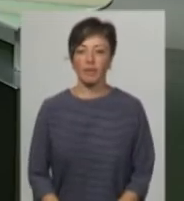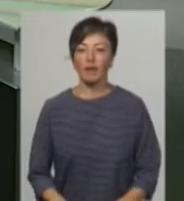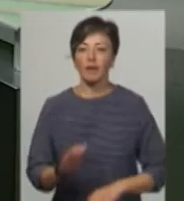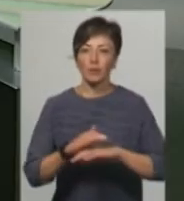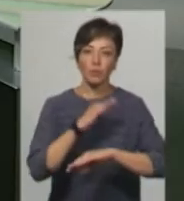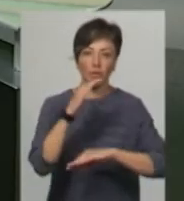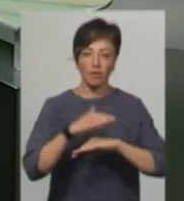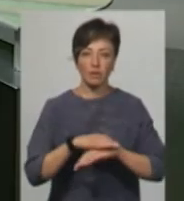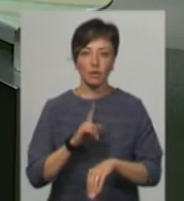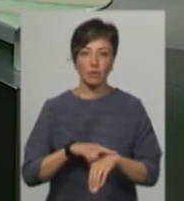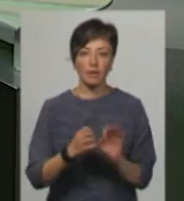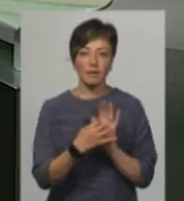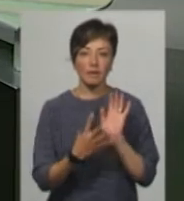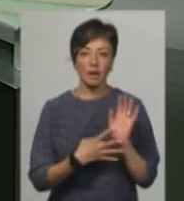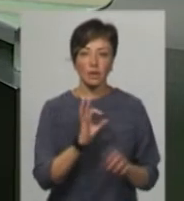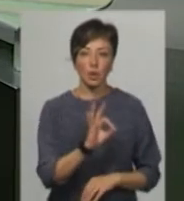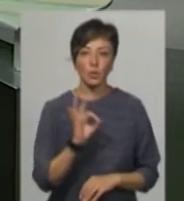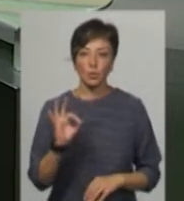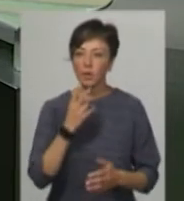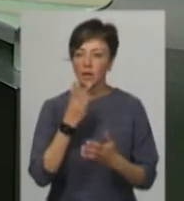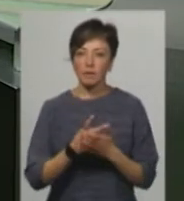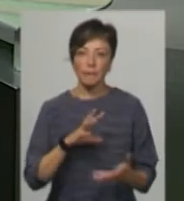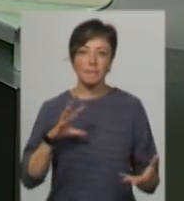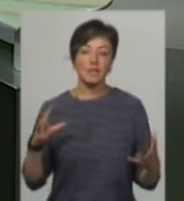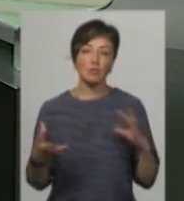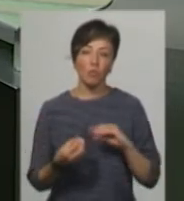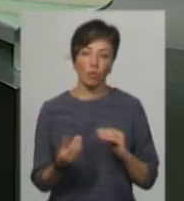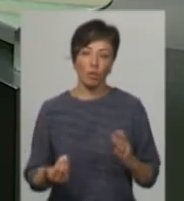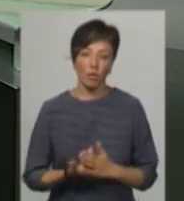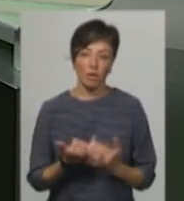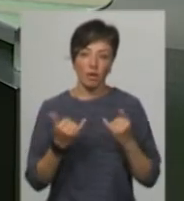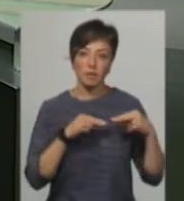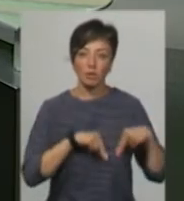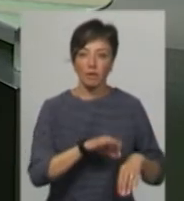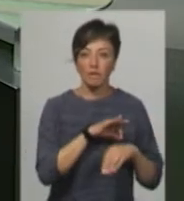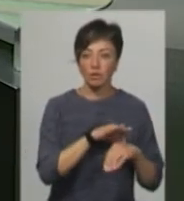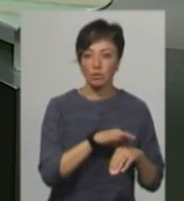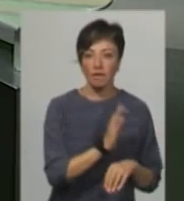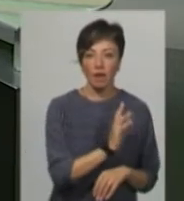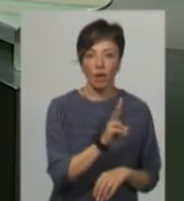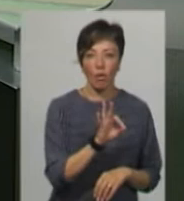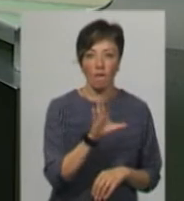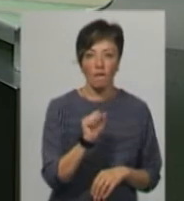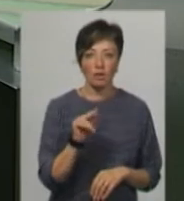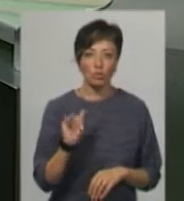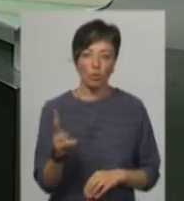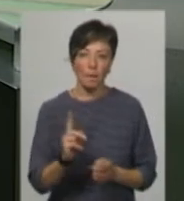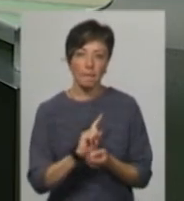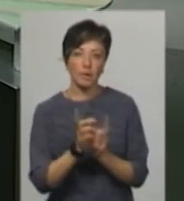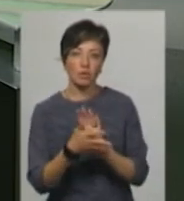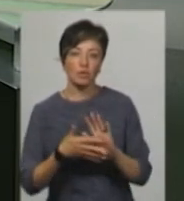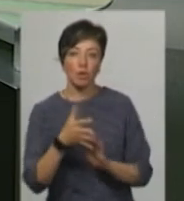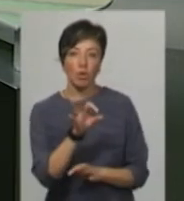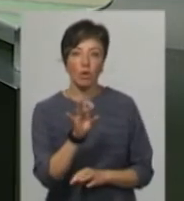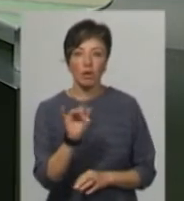Доброго вечора. На годиннику 19:00 ви дивитесь підсумковий випуск новин. У студії для вас працюють ведуча Валерія Ковальчук, на жестову